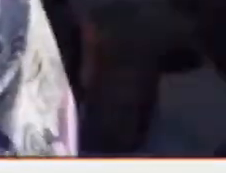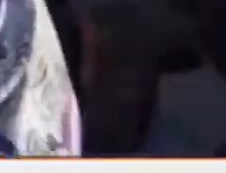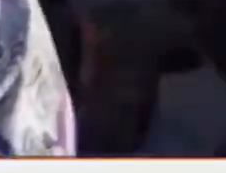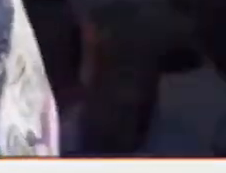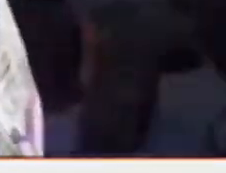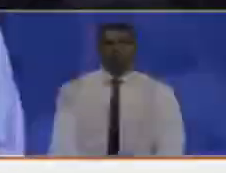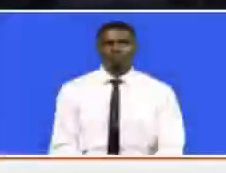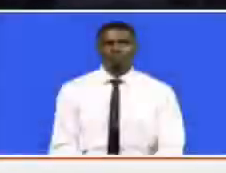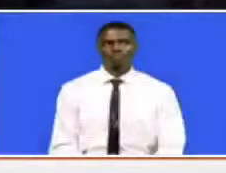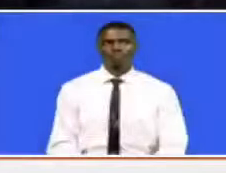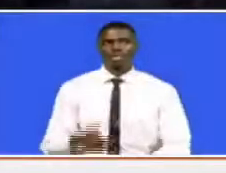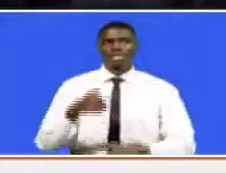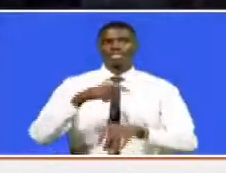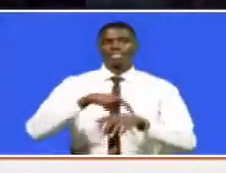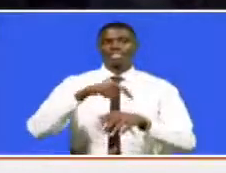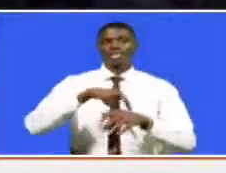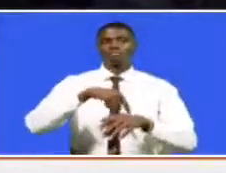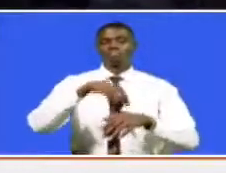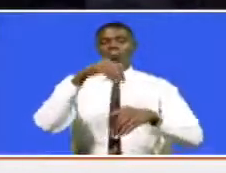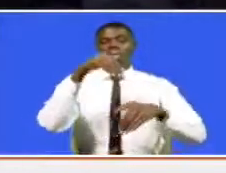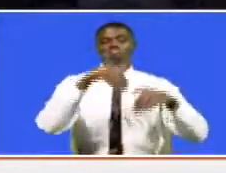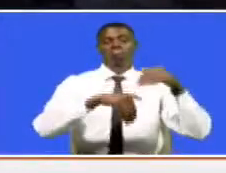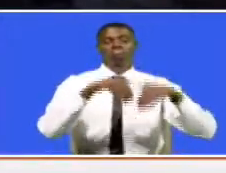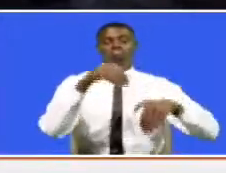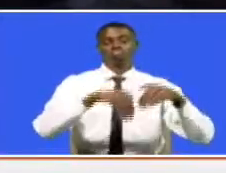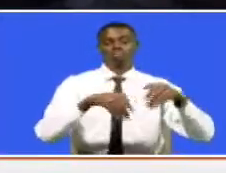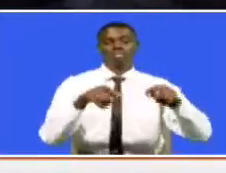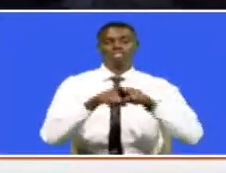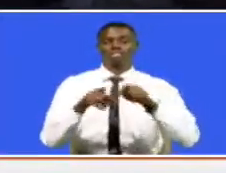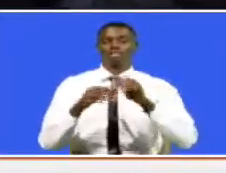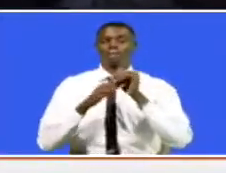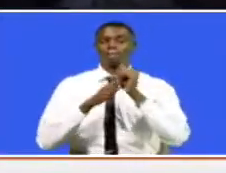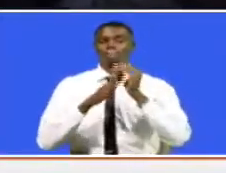When you are elected or nominated as a leader,